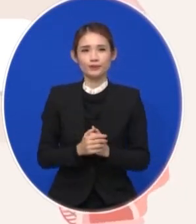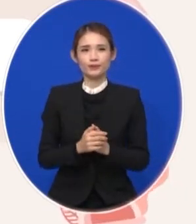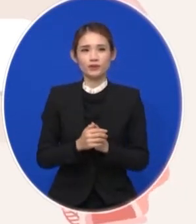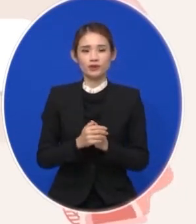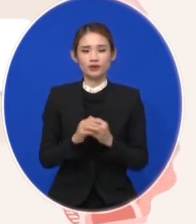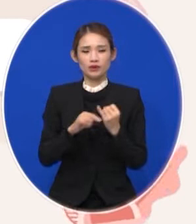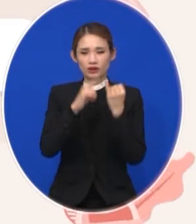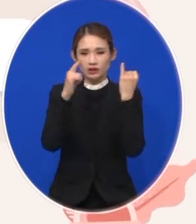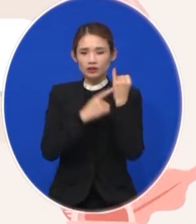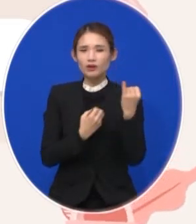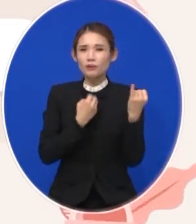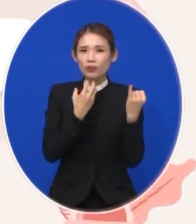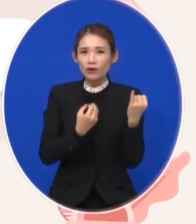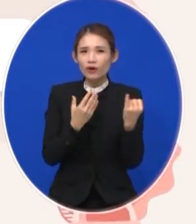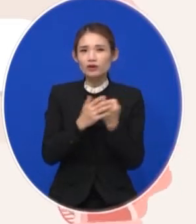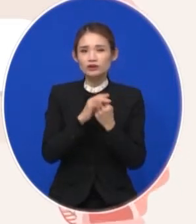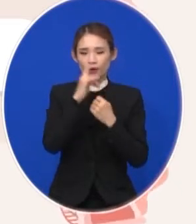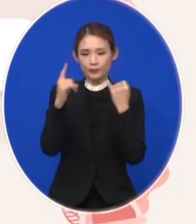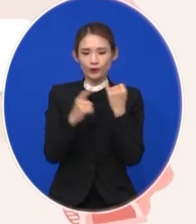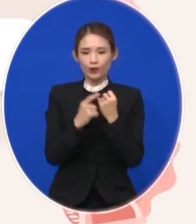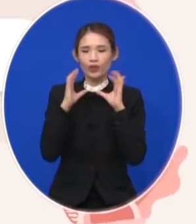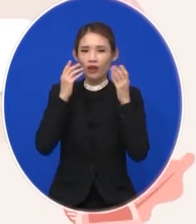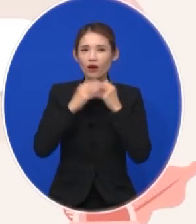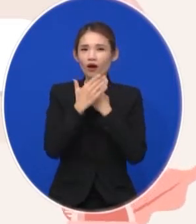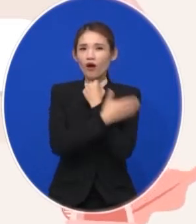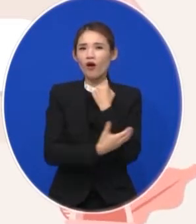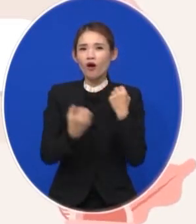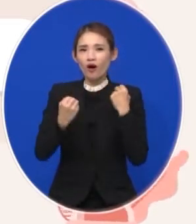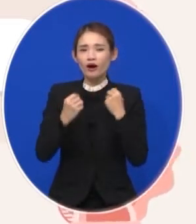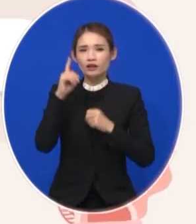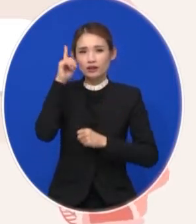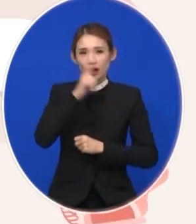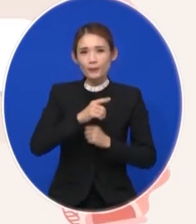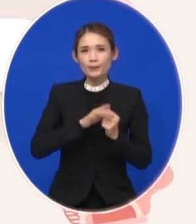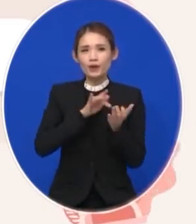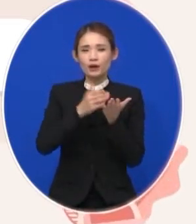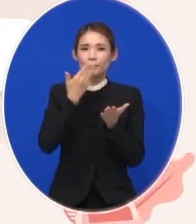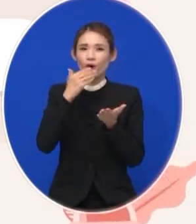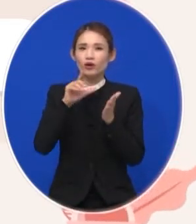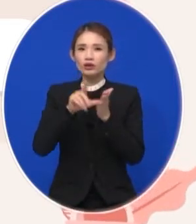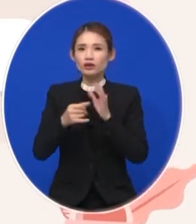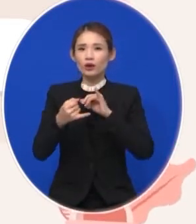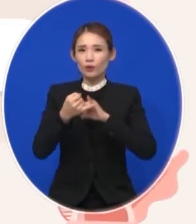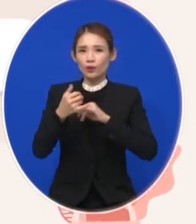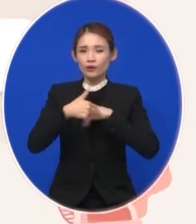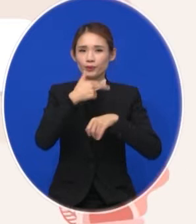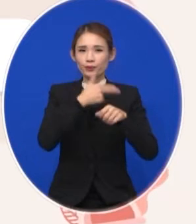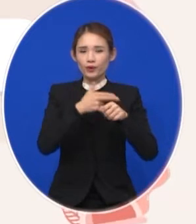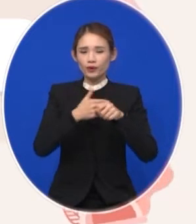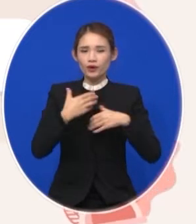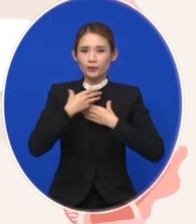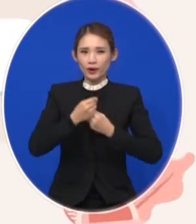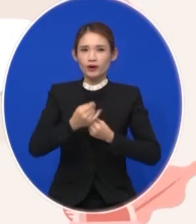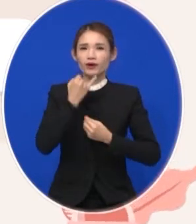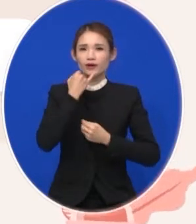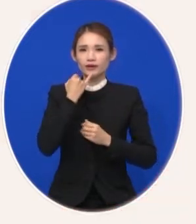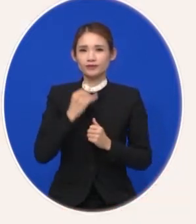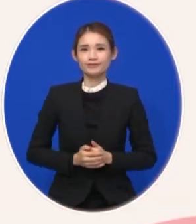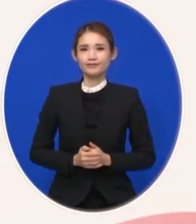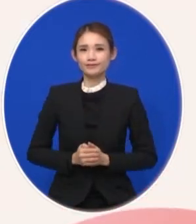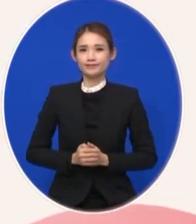있습니다. 입덧은 산모와 태아의 건강에 나쁠 수 있습니다. 입덧약 복용은 산모와 태아의 건강에